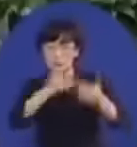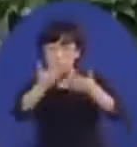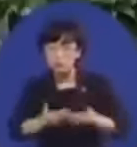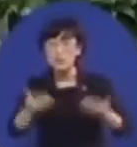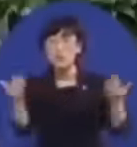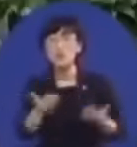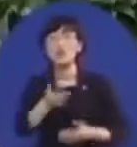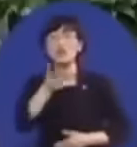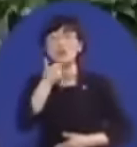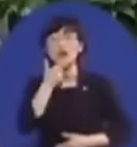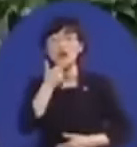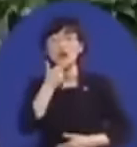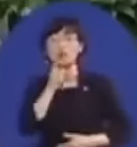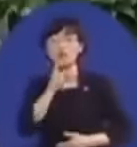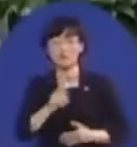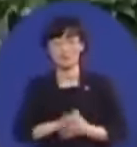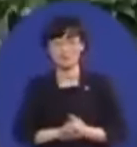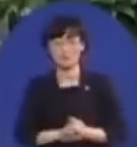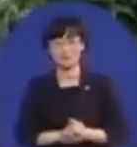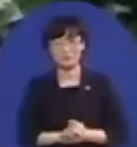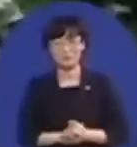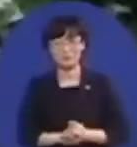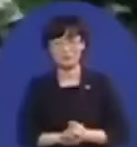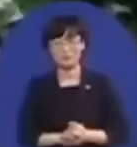주신 일이 없습니다.